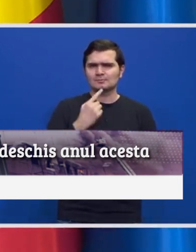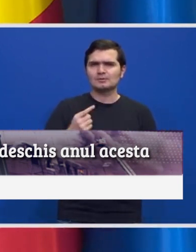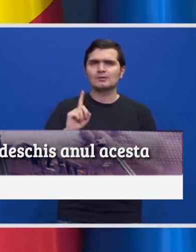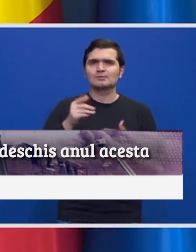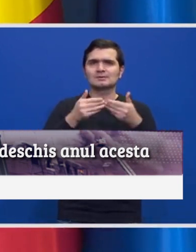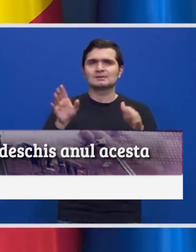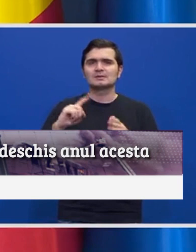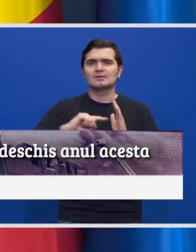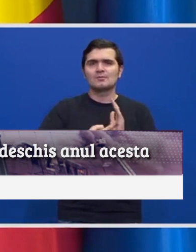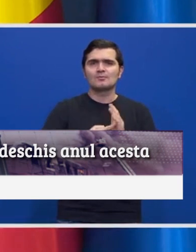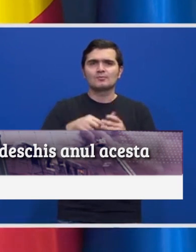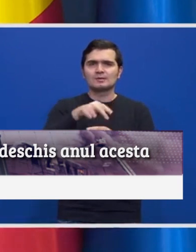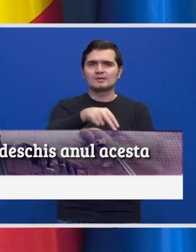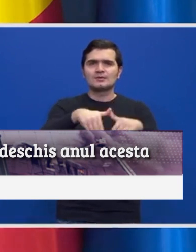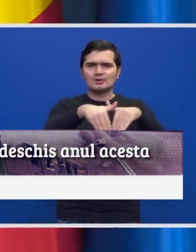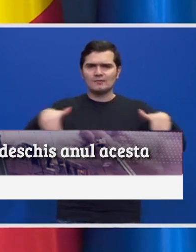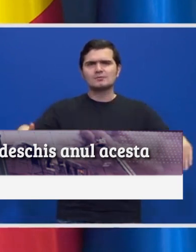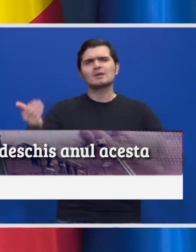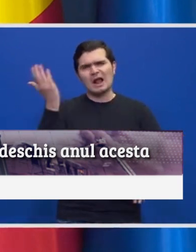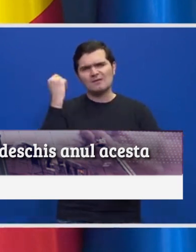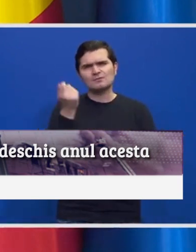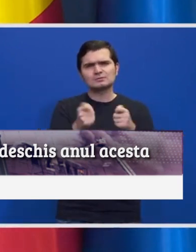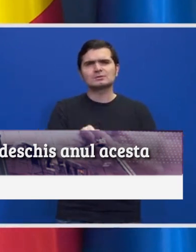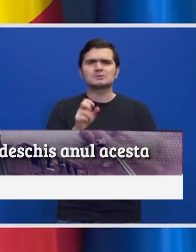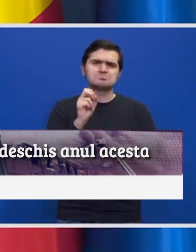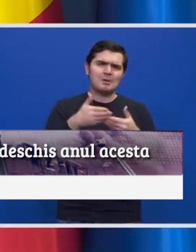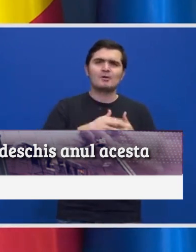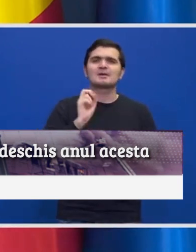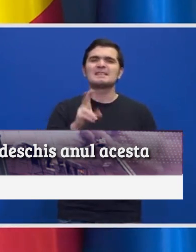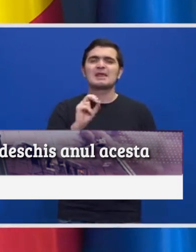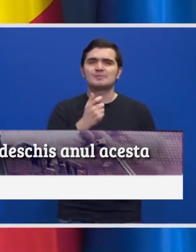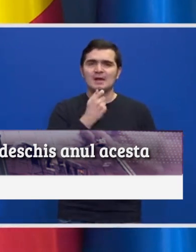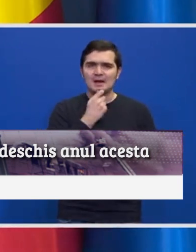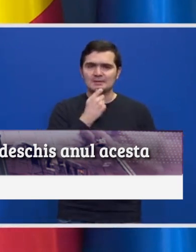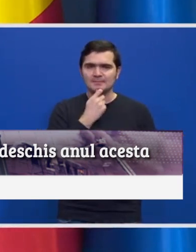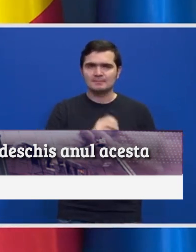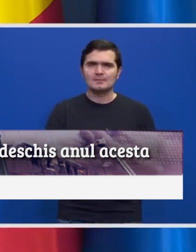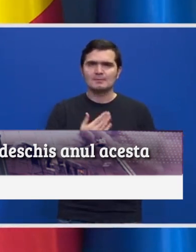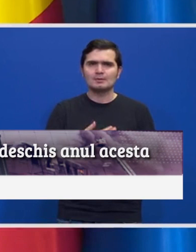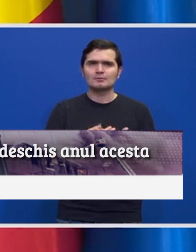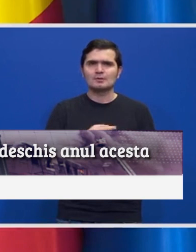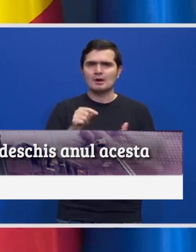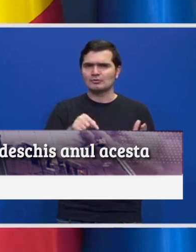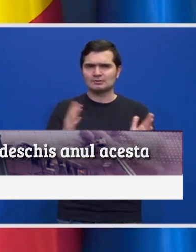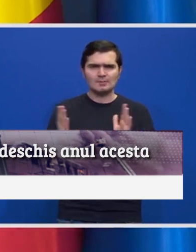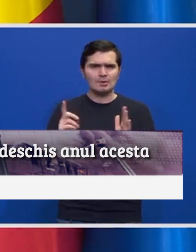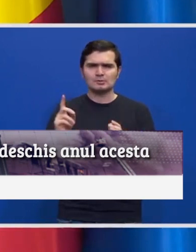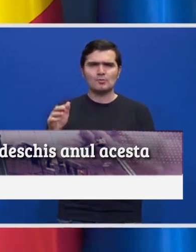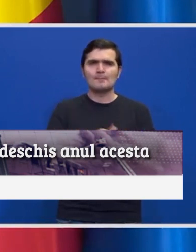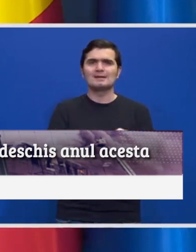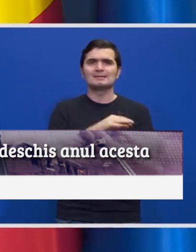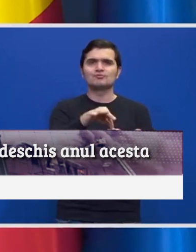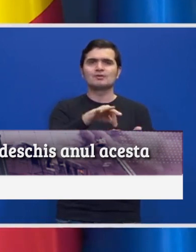punct de trecere a frontierei care era închis de 13 ani aproape, neîndeplinind în toată această perioadă cerințele